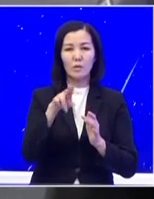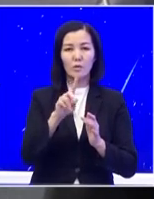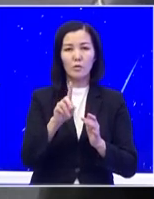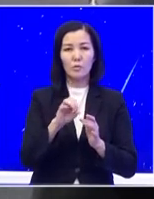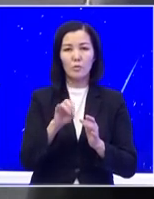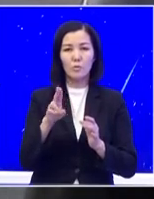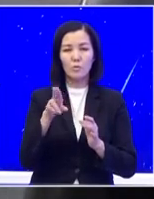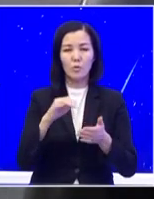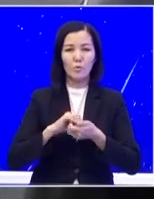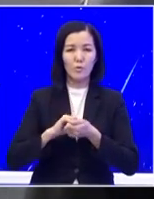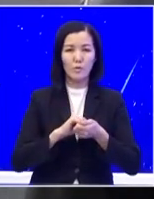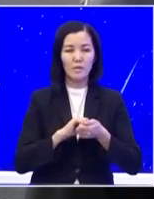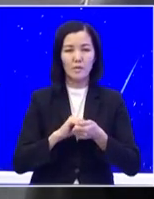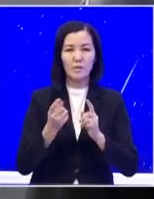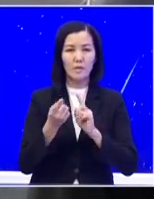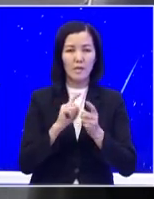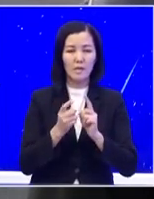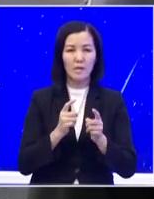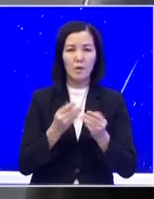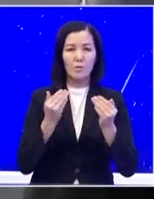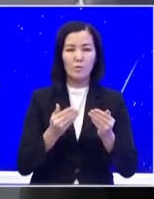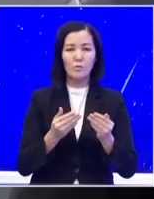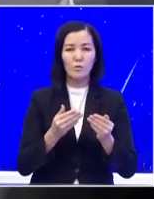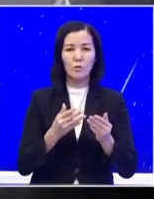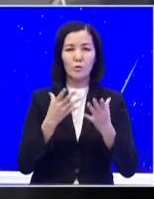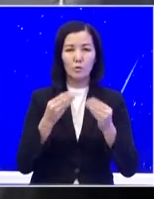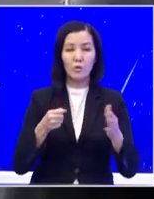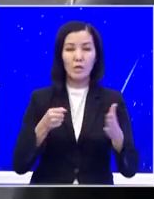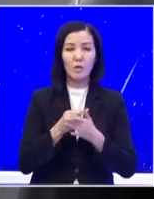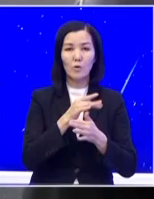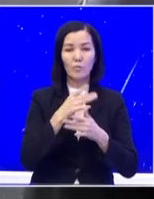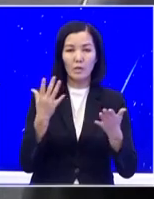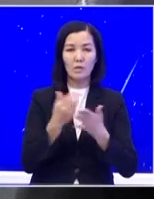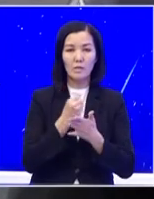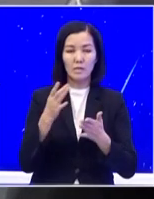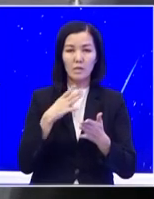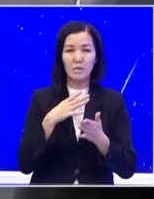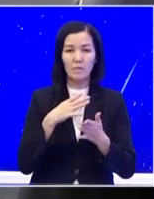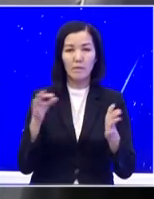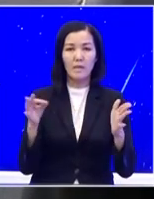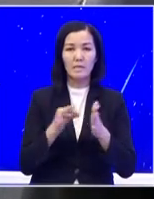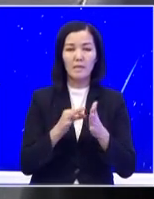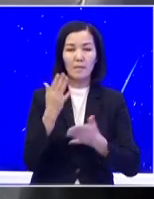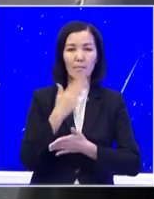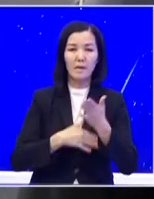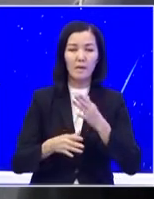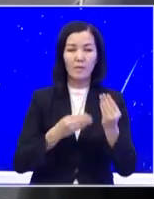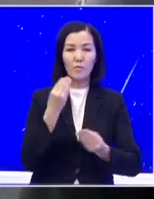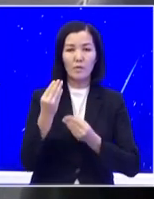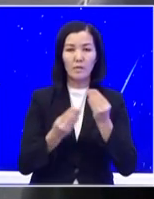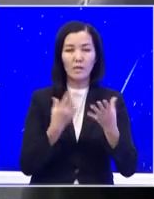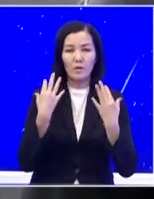Осы көп жетістіктерге жеттім осы жылға дейін. Енді қойған мақсатым паралимпиада ойындарына